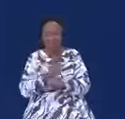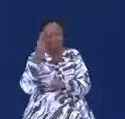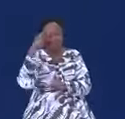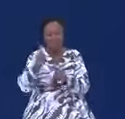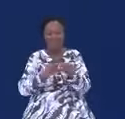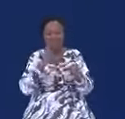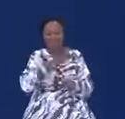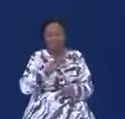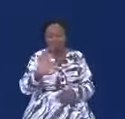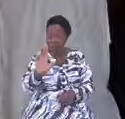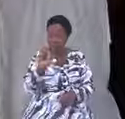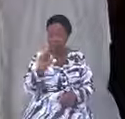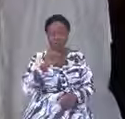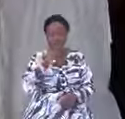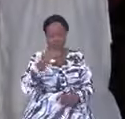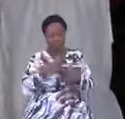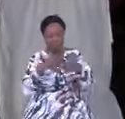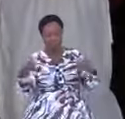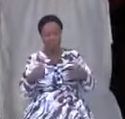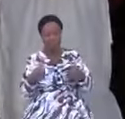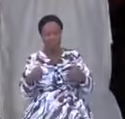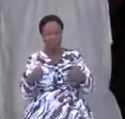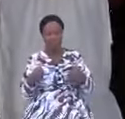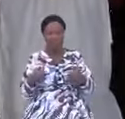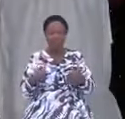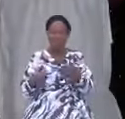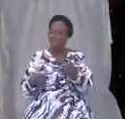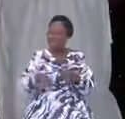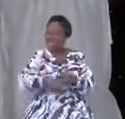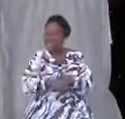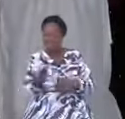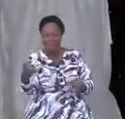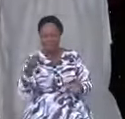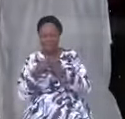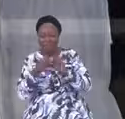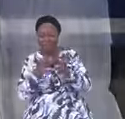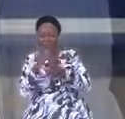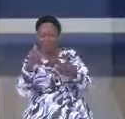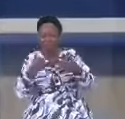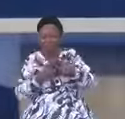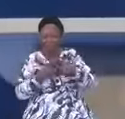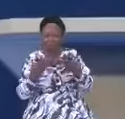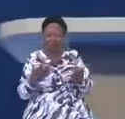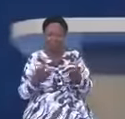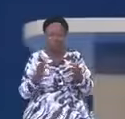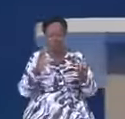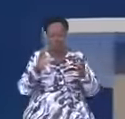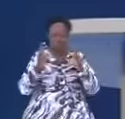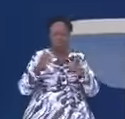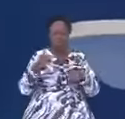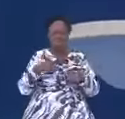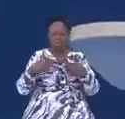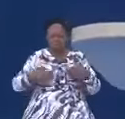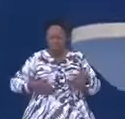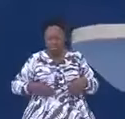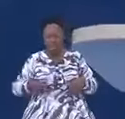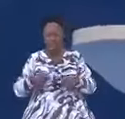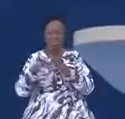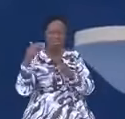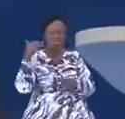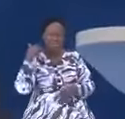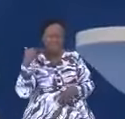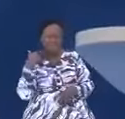quel que soit le problème que tu as un flamand au ventre au cou elle est en fait les fantasy ce